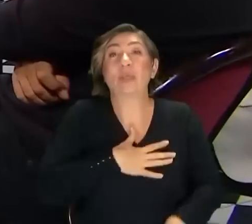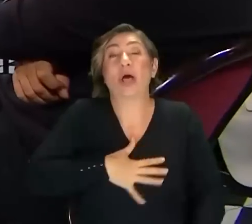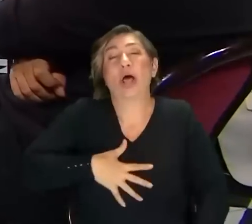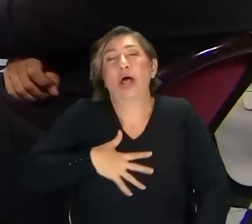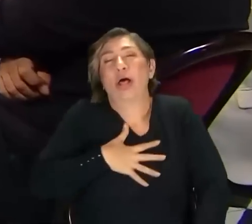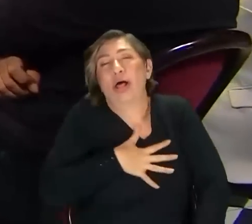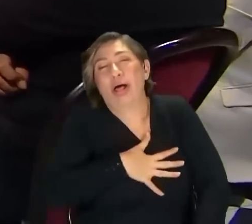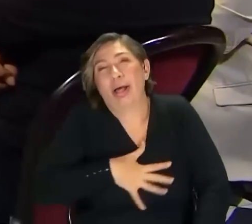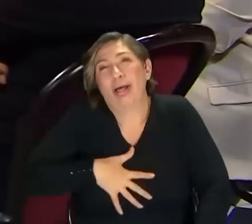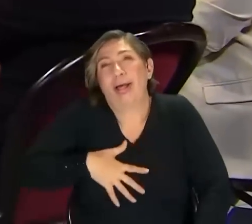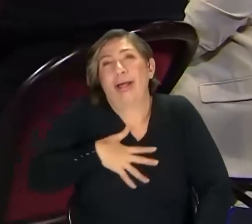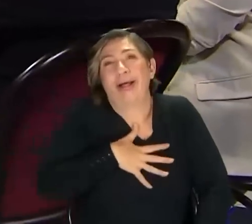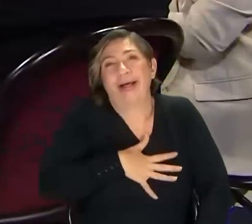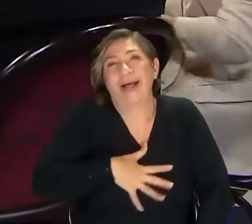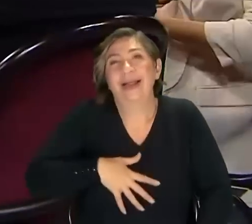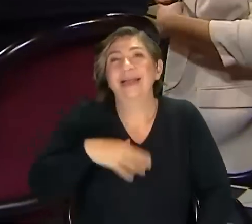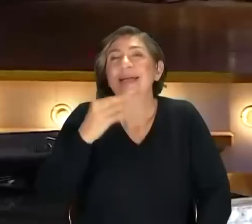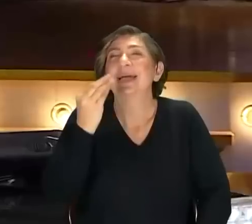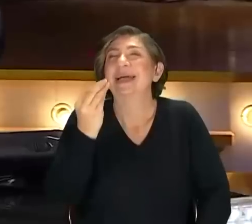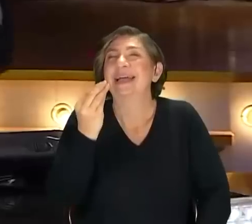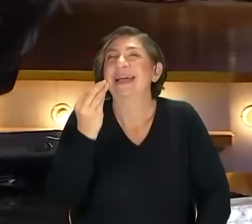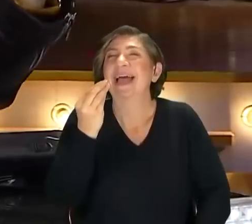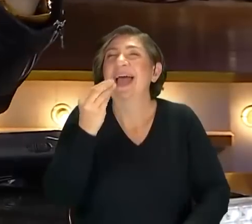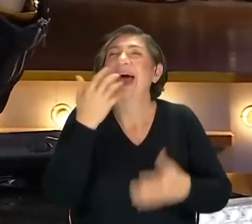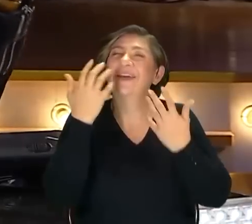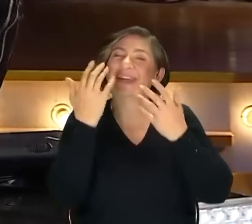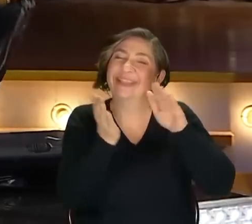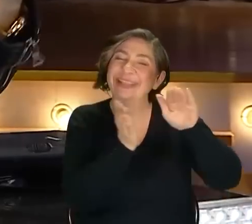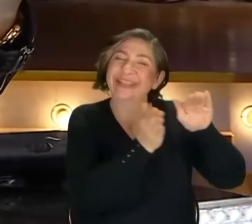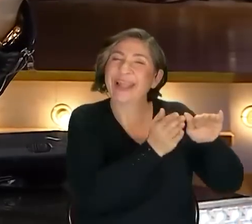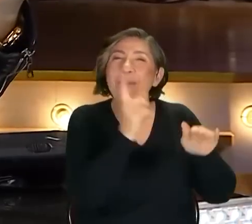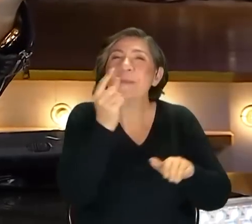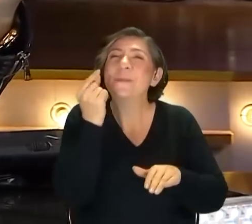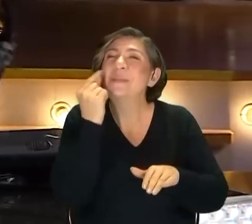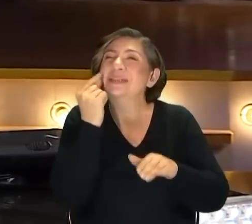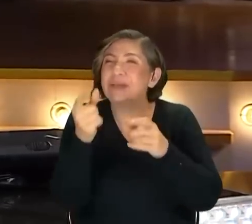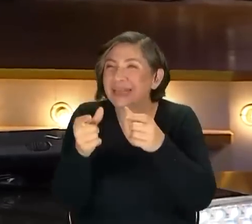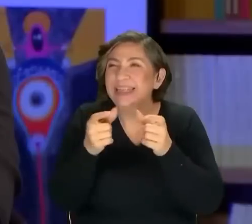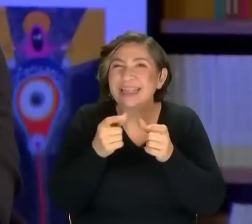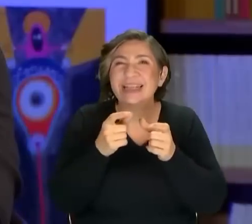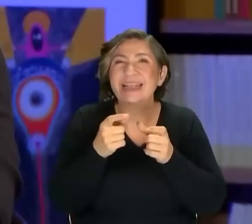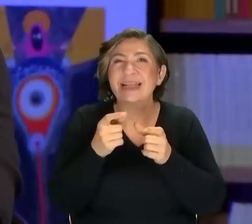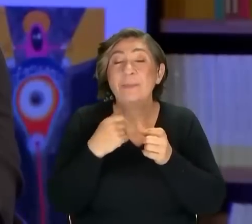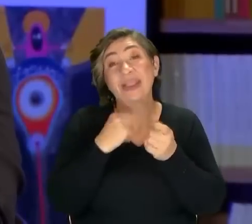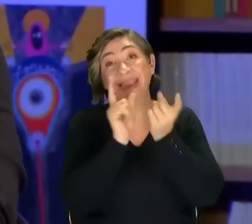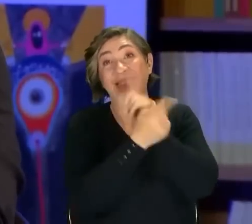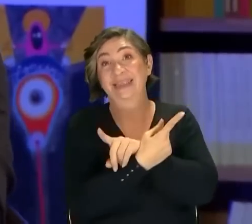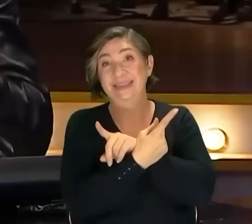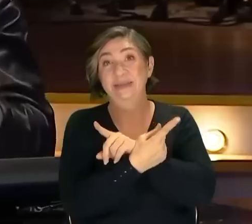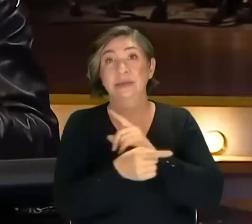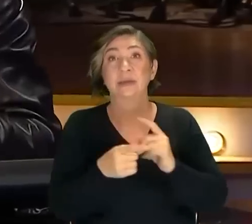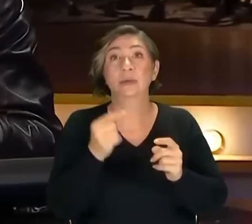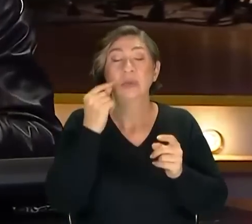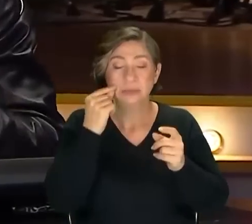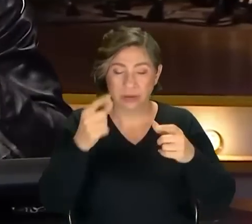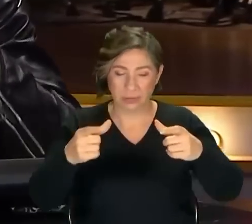midem bulanmaya başlıyor herif menüyü sayarken. Diyorum ki hayvanata ayır, bir mercimek ver. Bak ben onun tersiyim. Abi